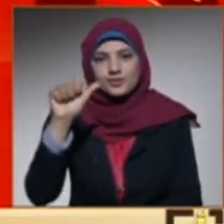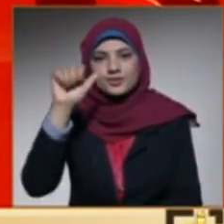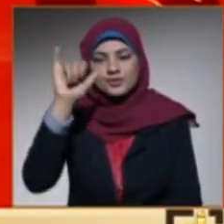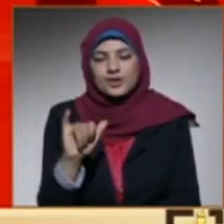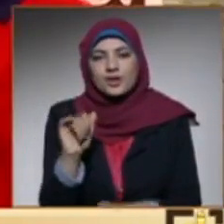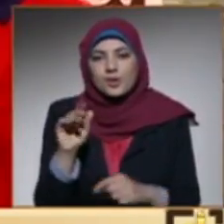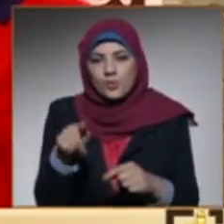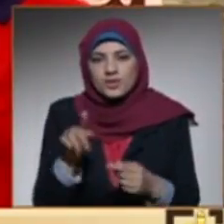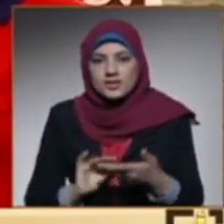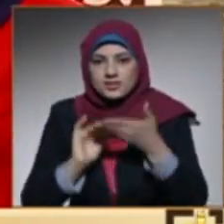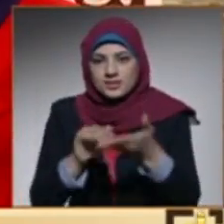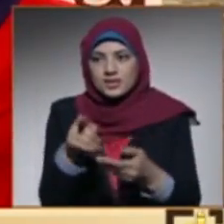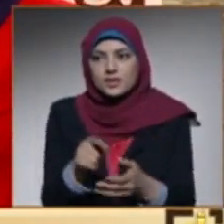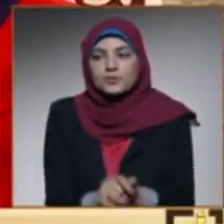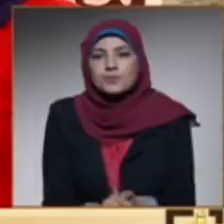ايه كام سنه في كنتاكي؟